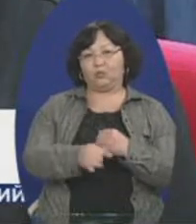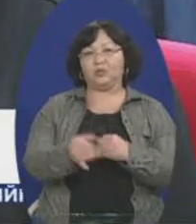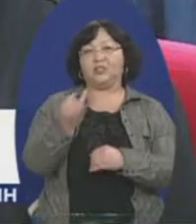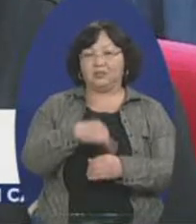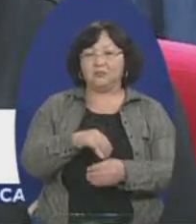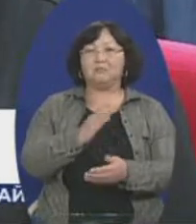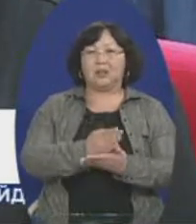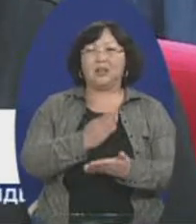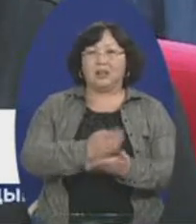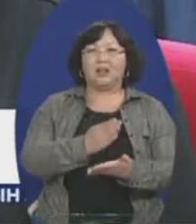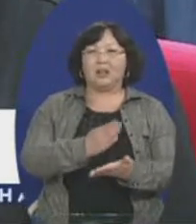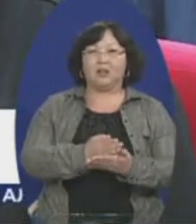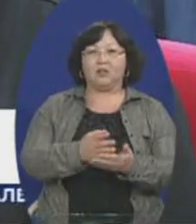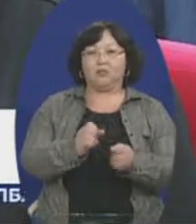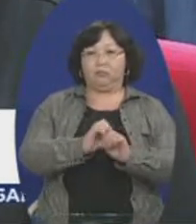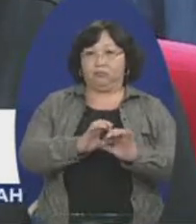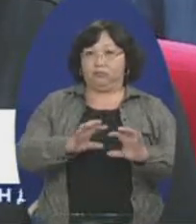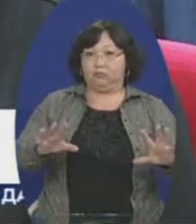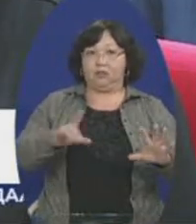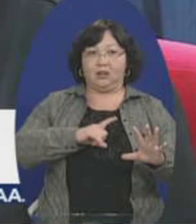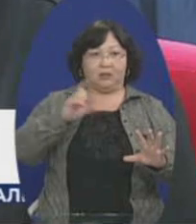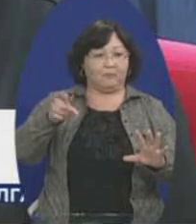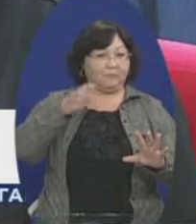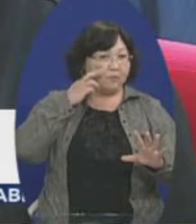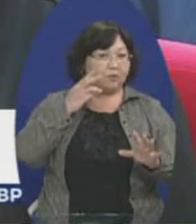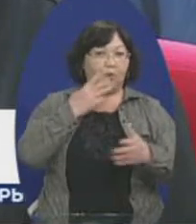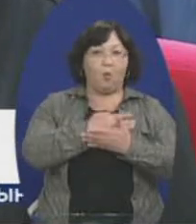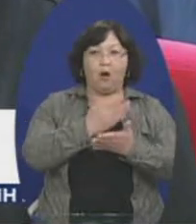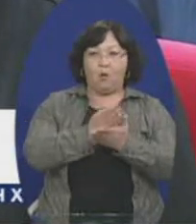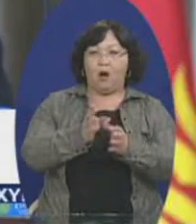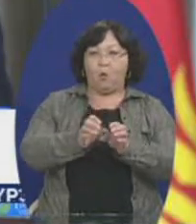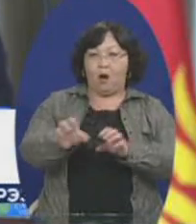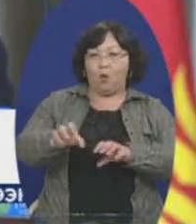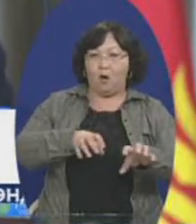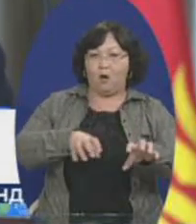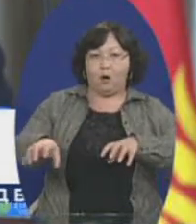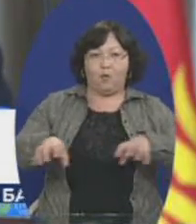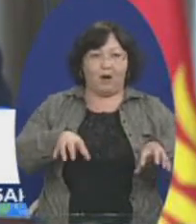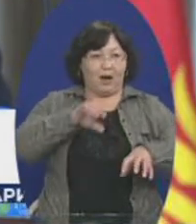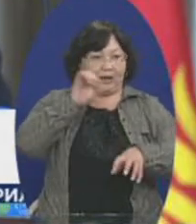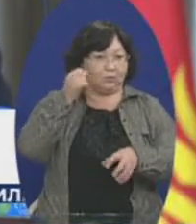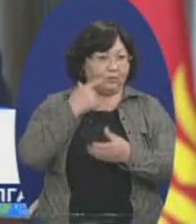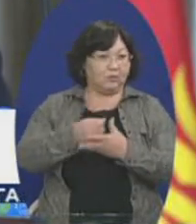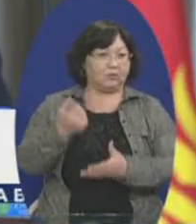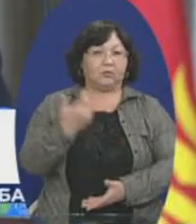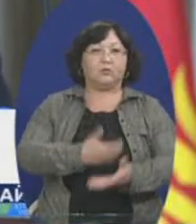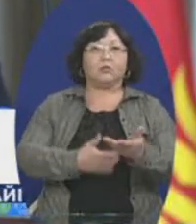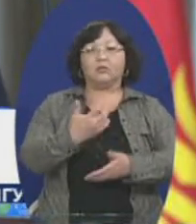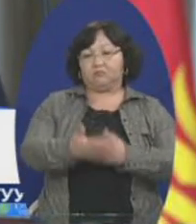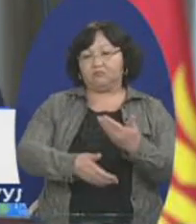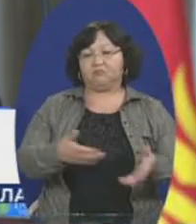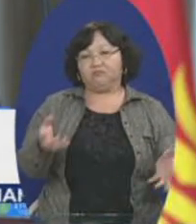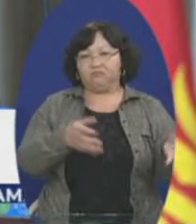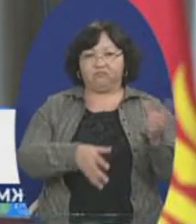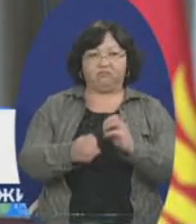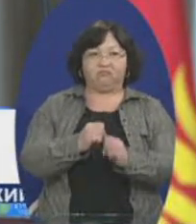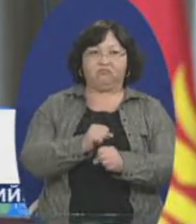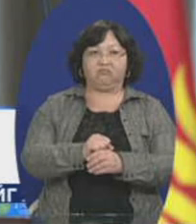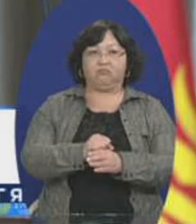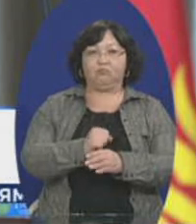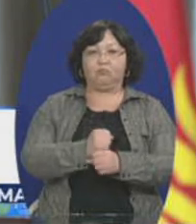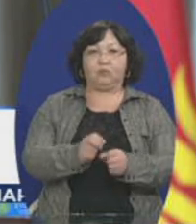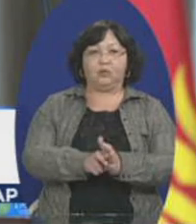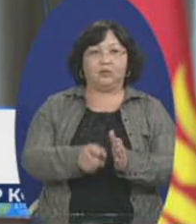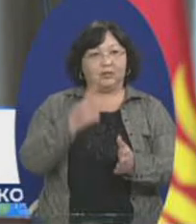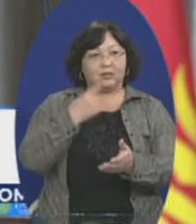олон болгож ил эрх мэдлийг задалж асуудлыг шийдэх нь зүйтэй гэж үг хэлсэн олон хүн эсэнтэй бас одоо дэмжиж энэ саныг